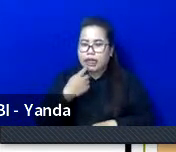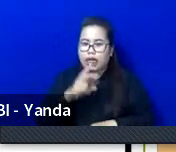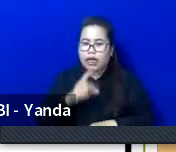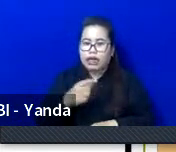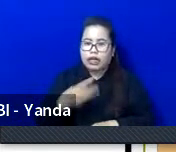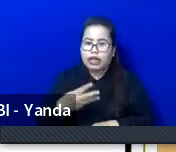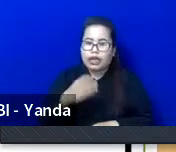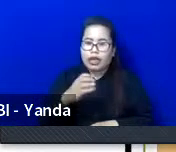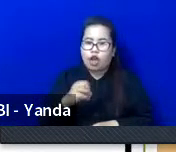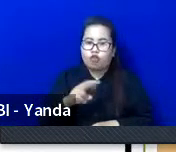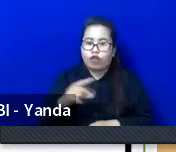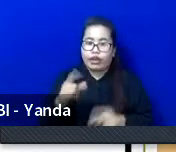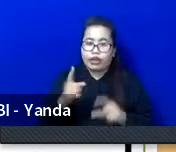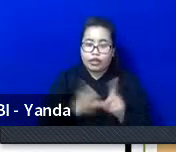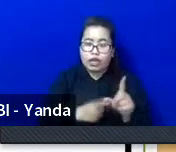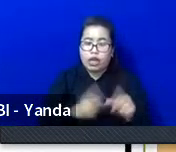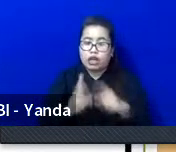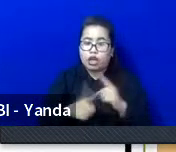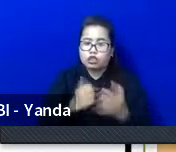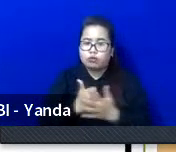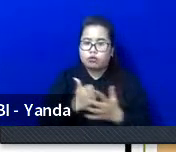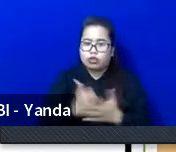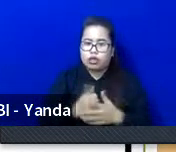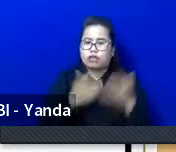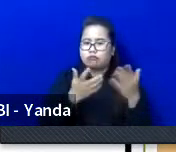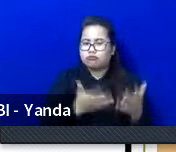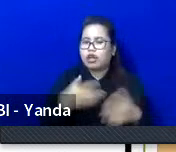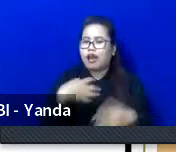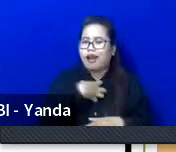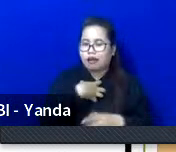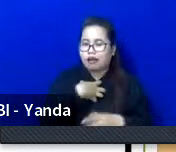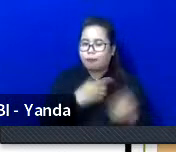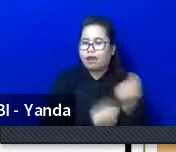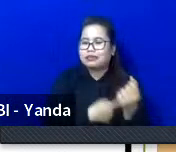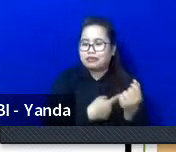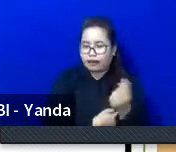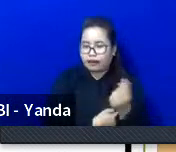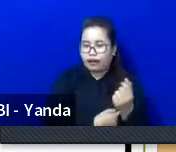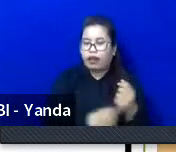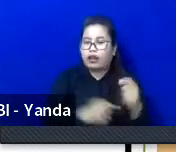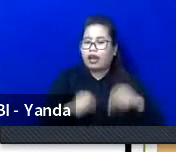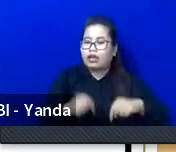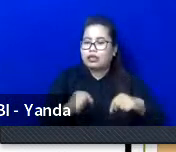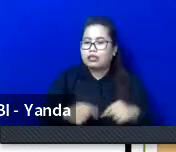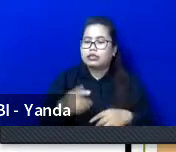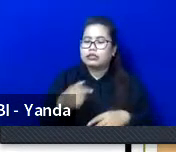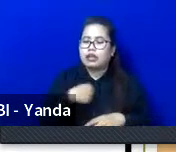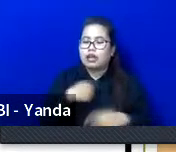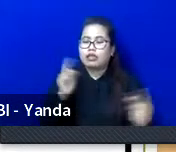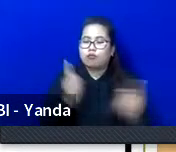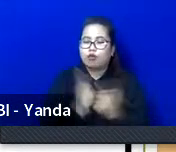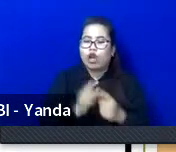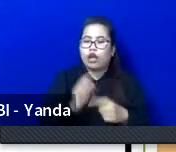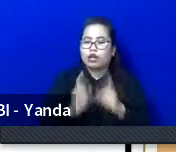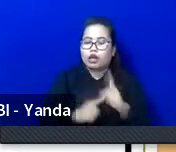bahwa recovery pulih itu juga hak pasien ya, dan ini yang saya temukan ketika